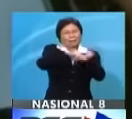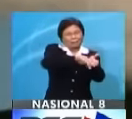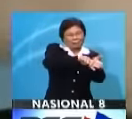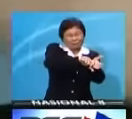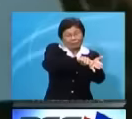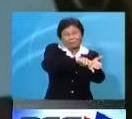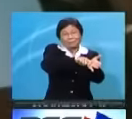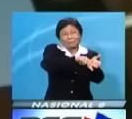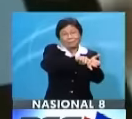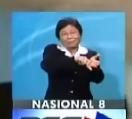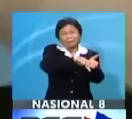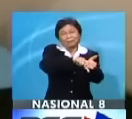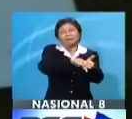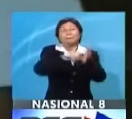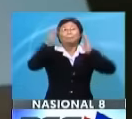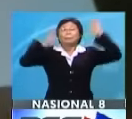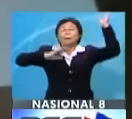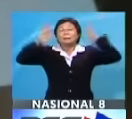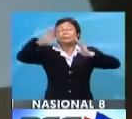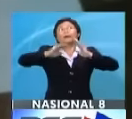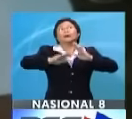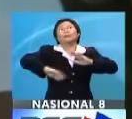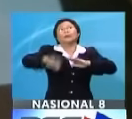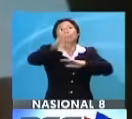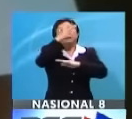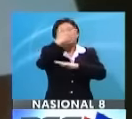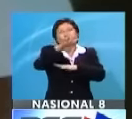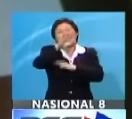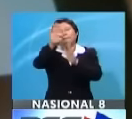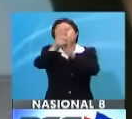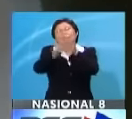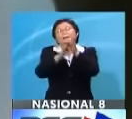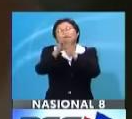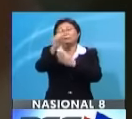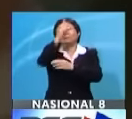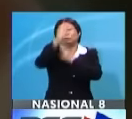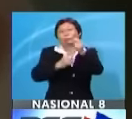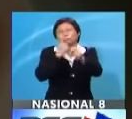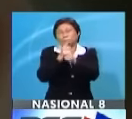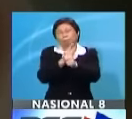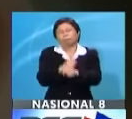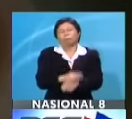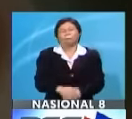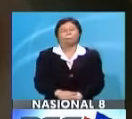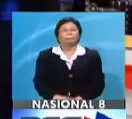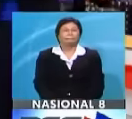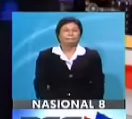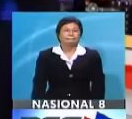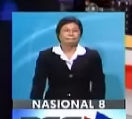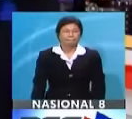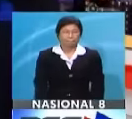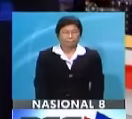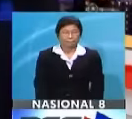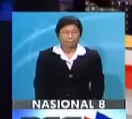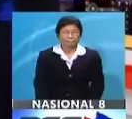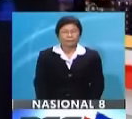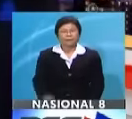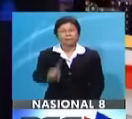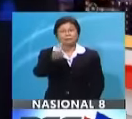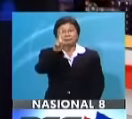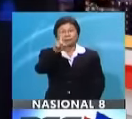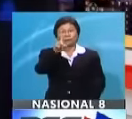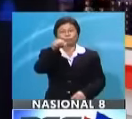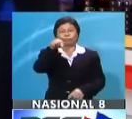nilai prabayar dalam negara dianggarkan bernilai RM15 bilion setahun.